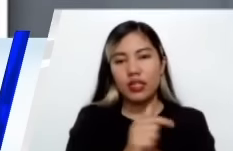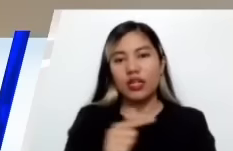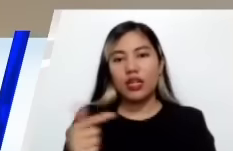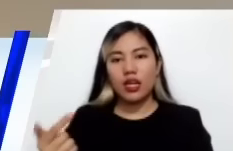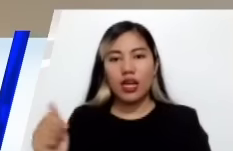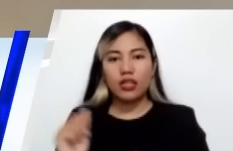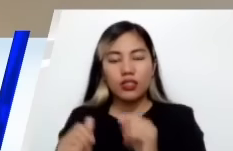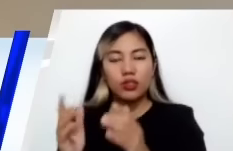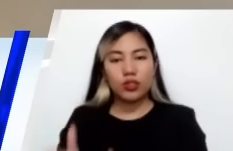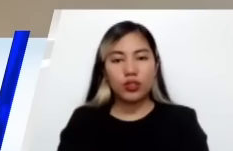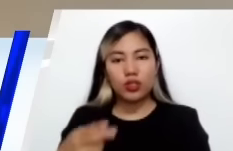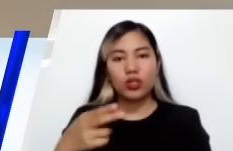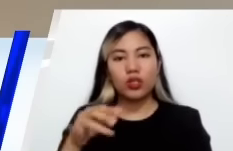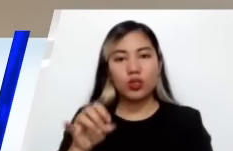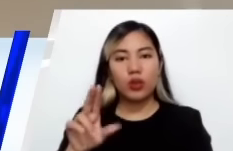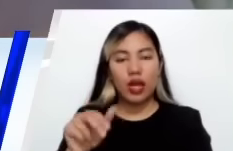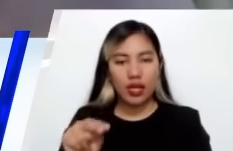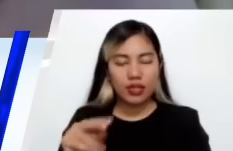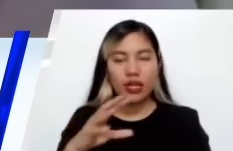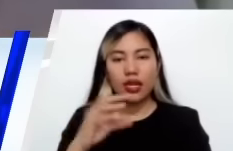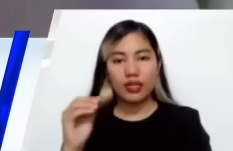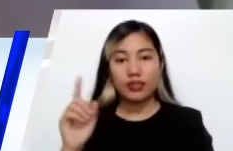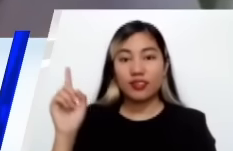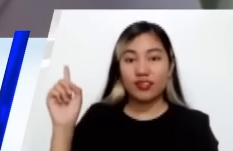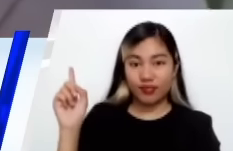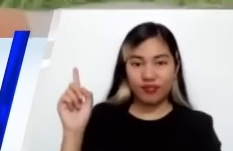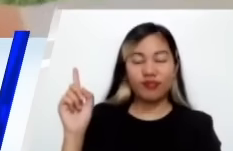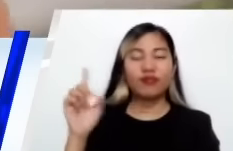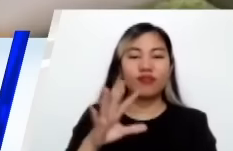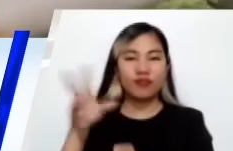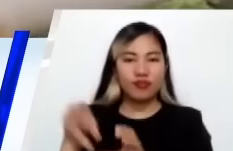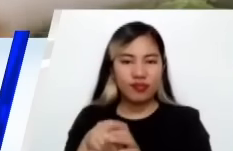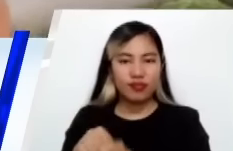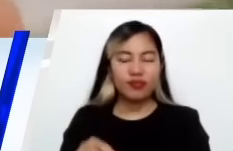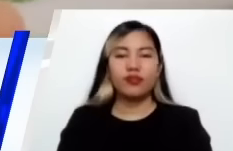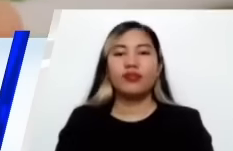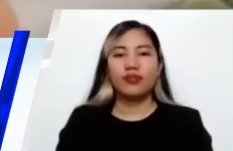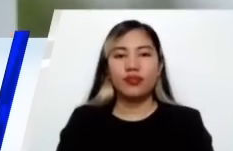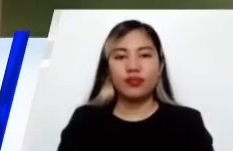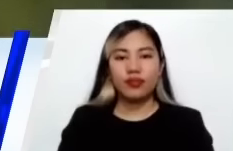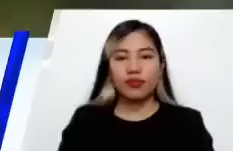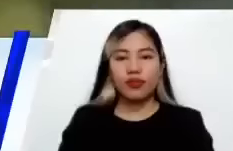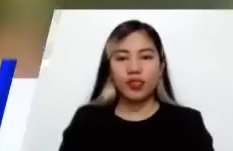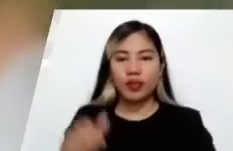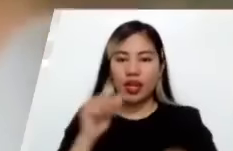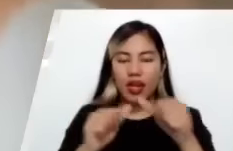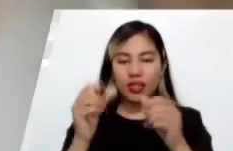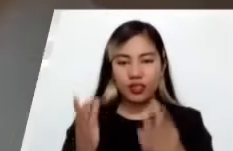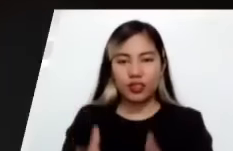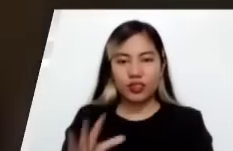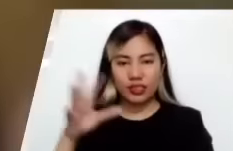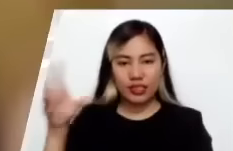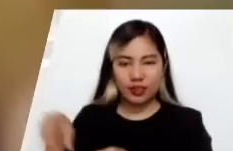naman ang bibida bilang Quentin. Tampok din sa episode sina Sandy Andolong at Sheer Valdez.